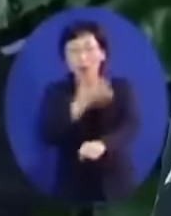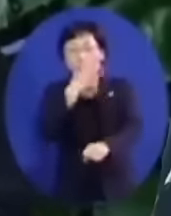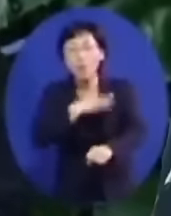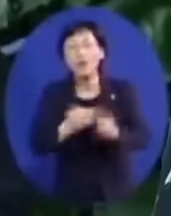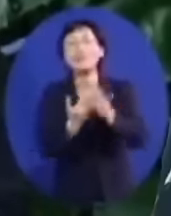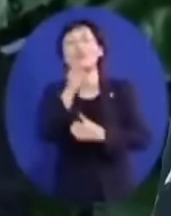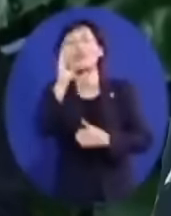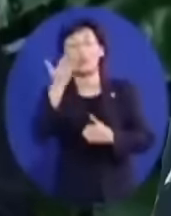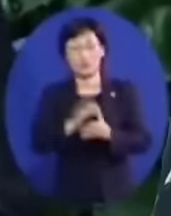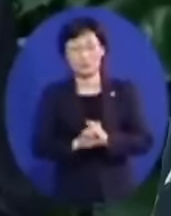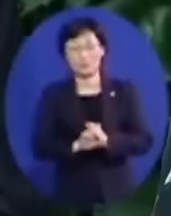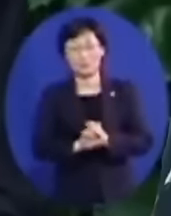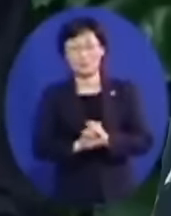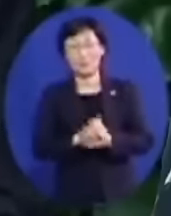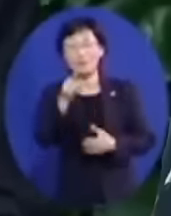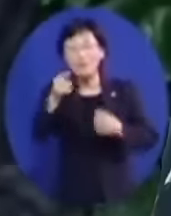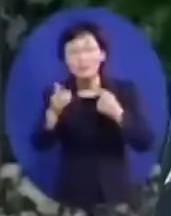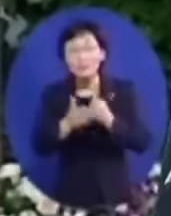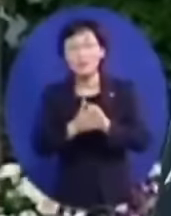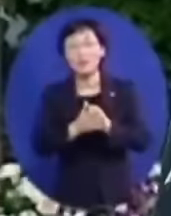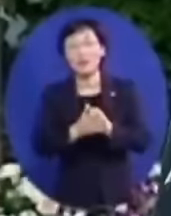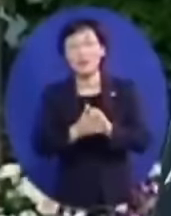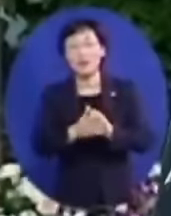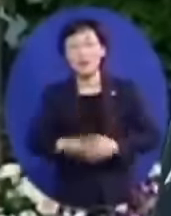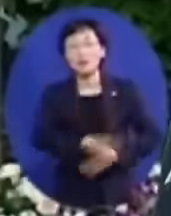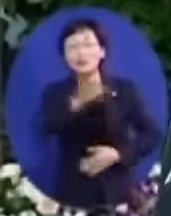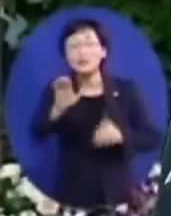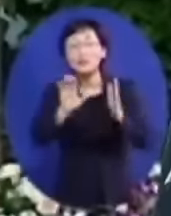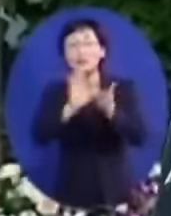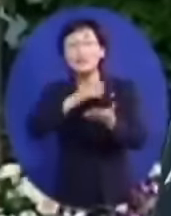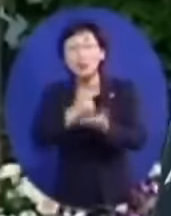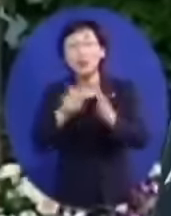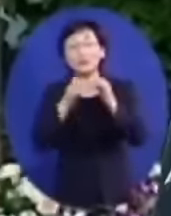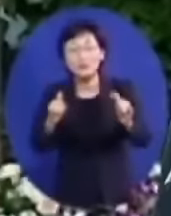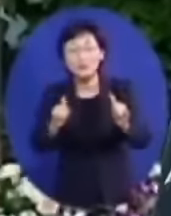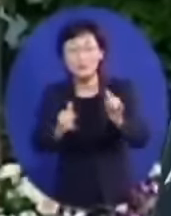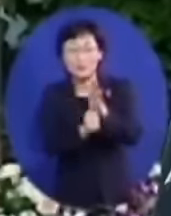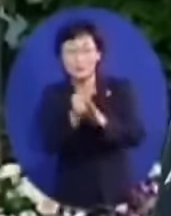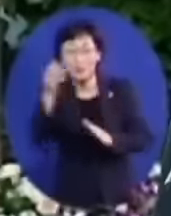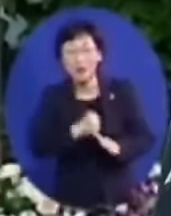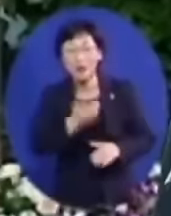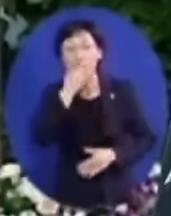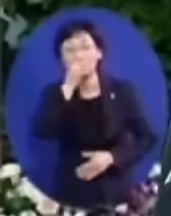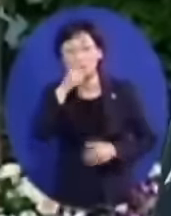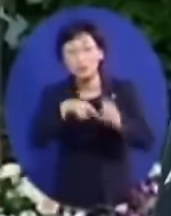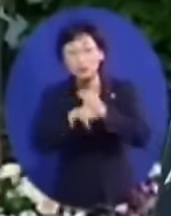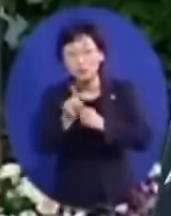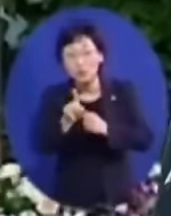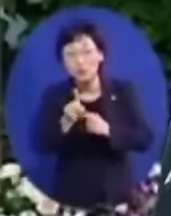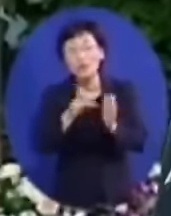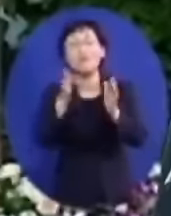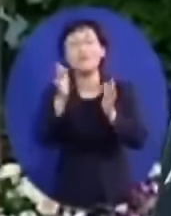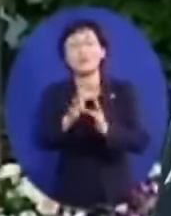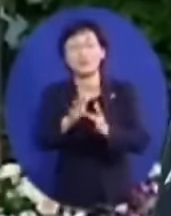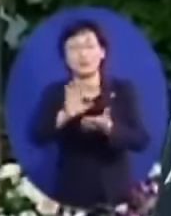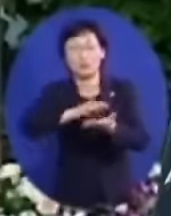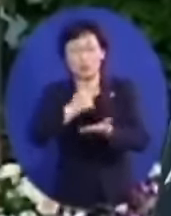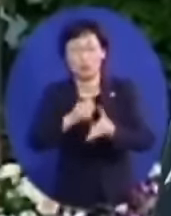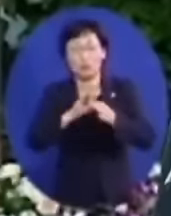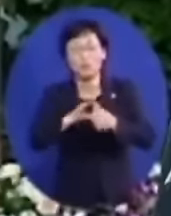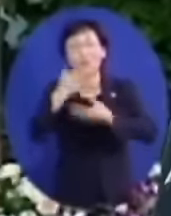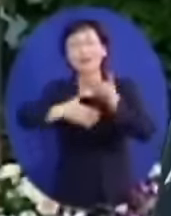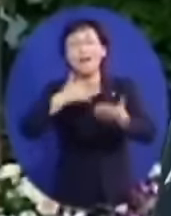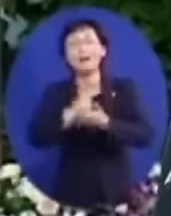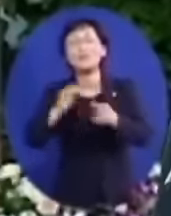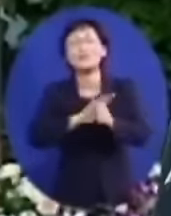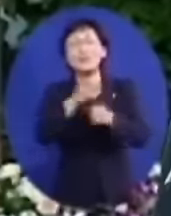것입니다. 그러므로 우리 그리스도인들이 희망을 가질 수 있는 이유는 예수님을 통하여 하나님의 사랑을 받고